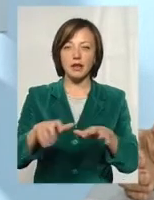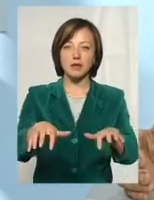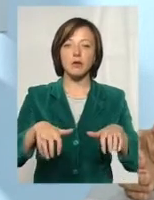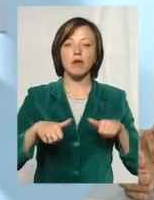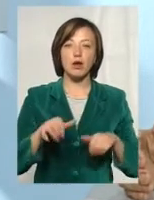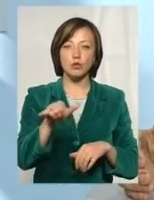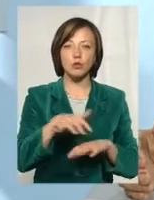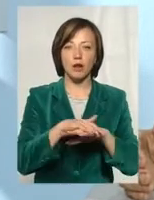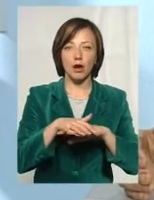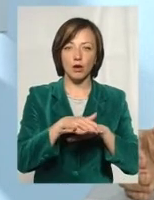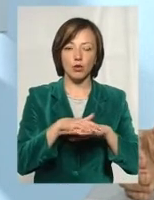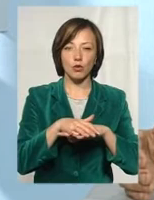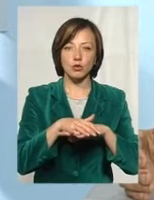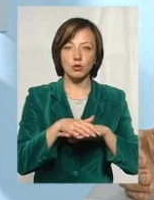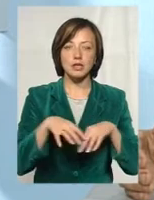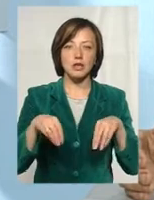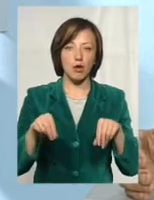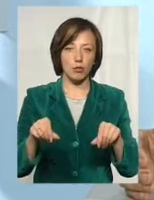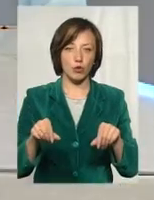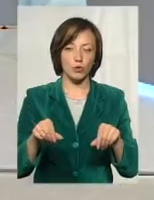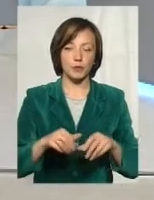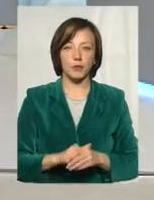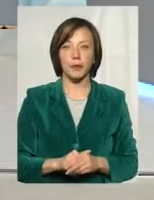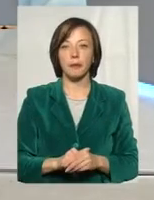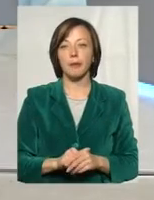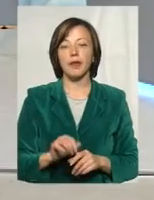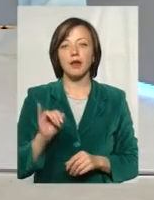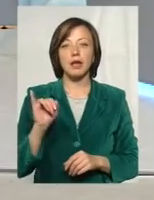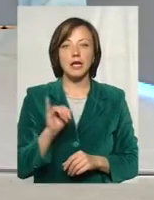забрати у народу землю. І